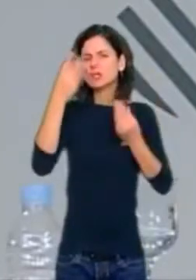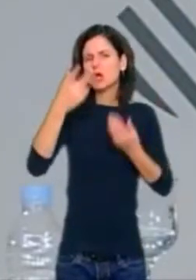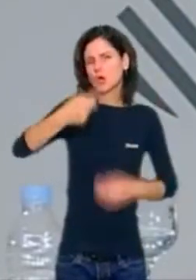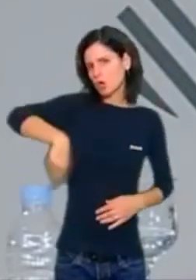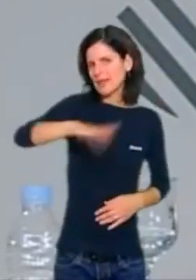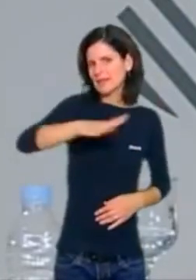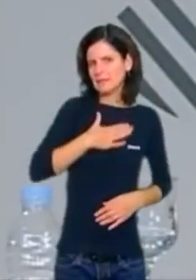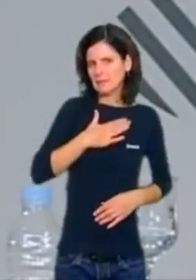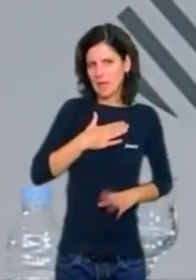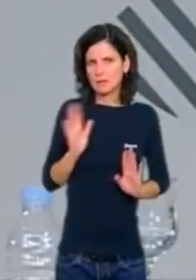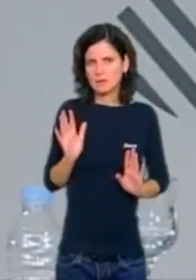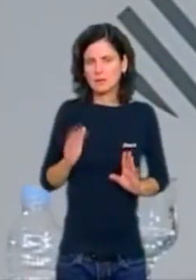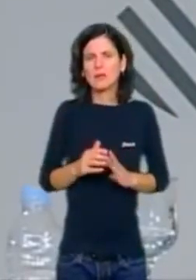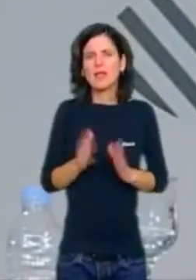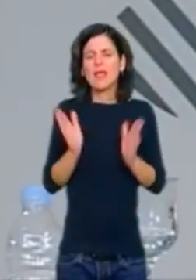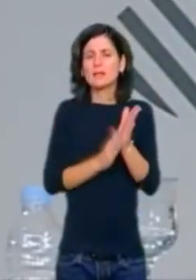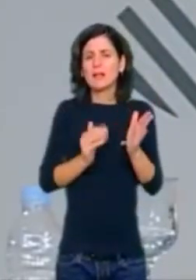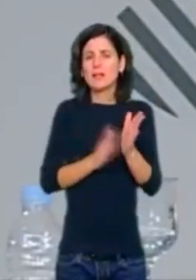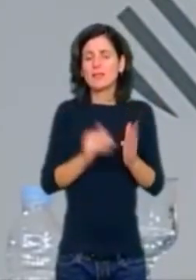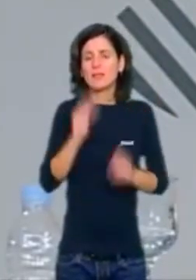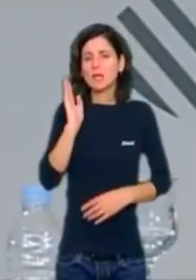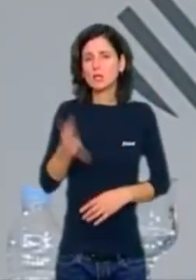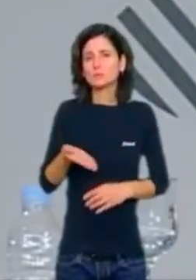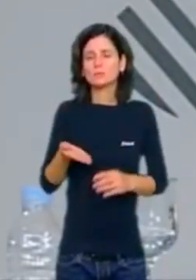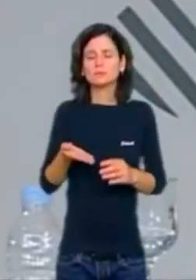Lo primer que s'ha de dir és que el València Club de Futbol